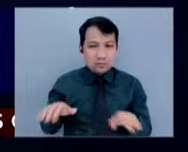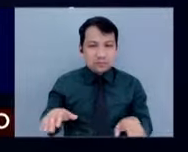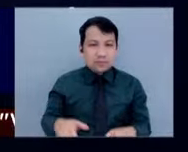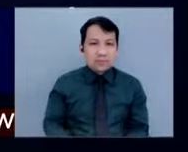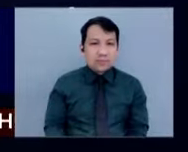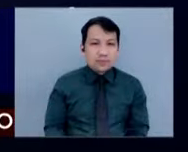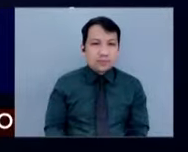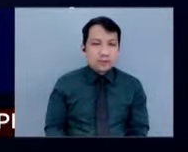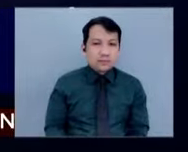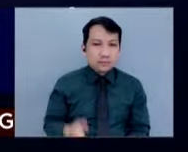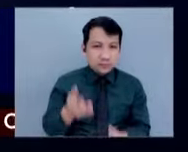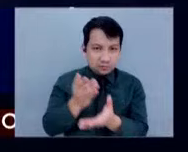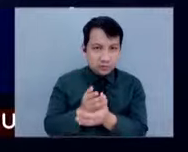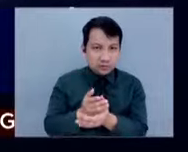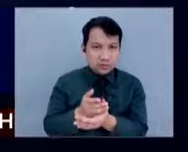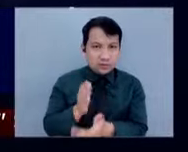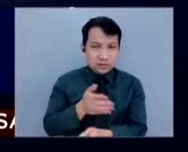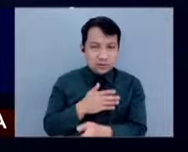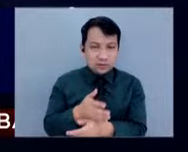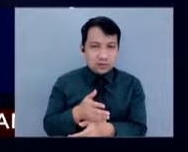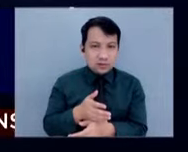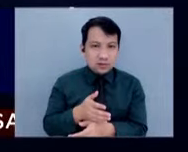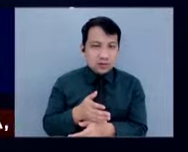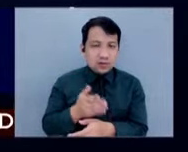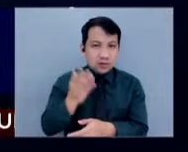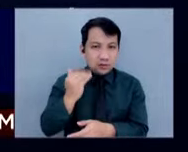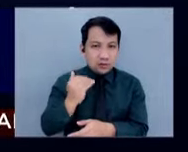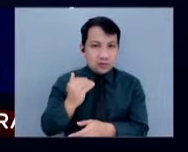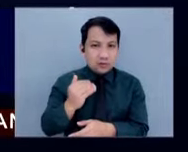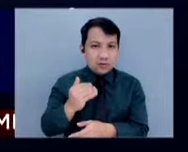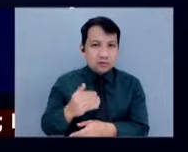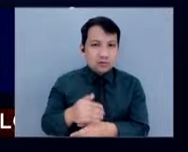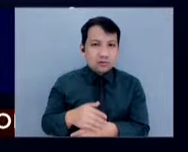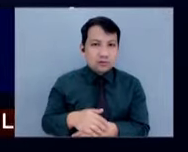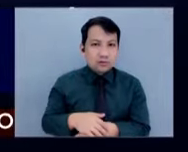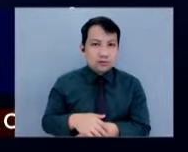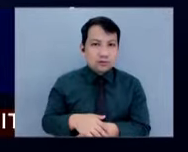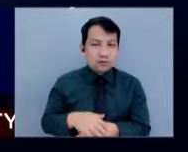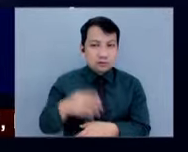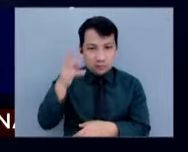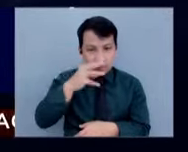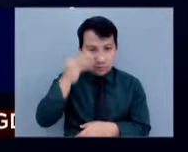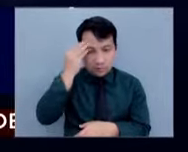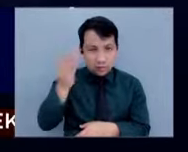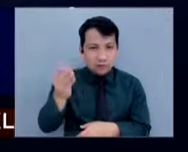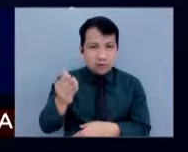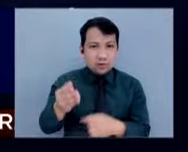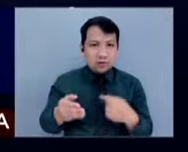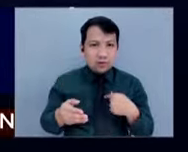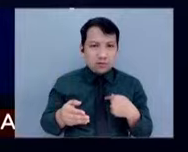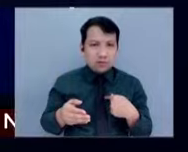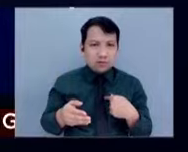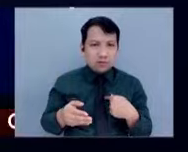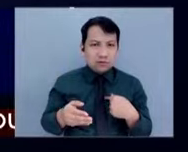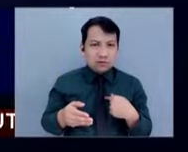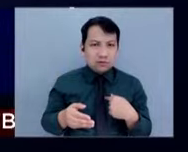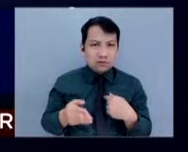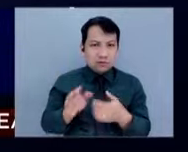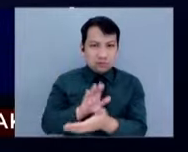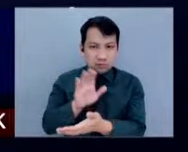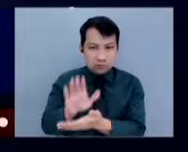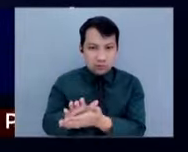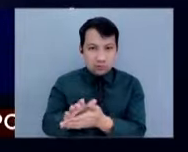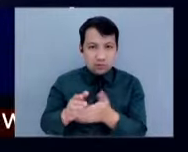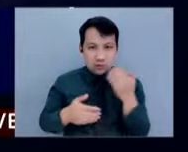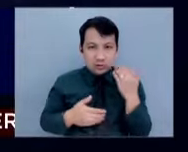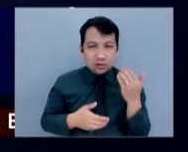Nahinto saglit ang concert ni Juan Carlos dahil dyan. Nag-alala ang singer, kaya siya na mismo ang lumapit at kumarga kay baby